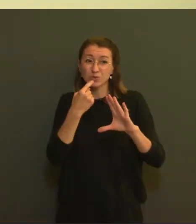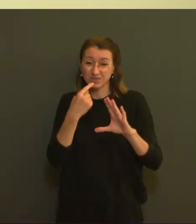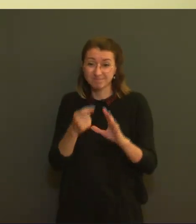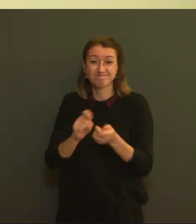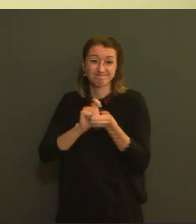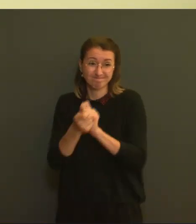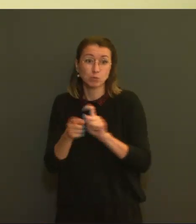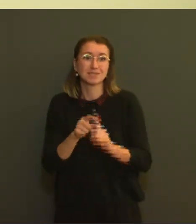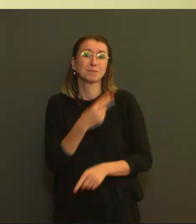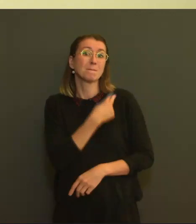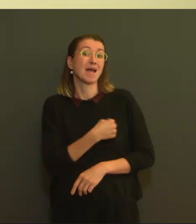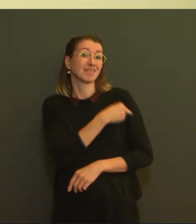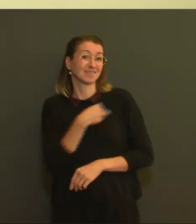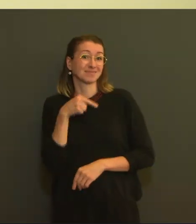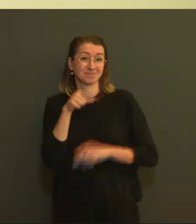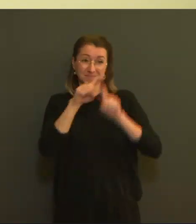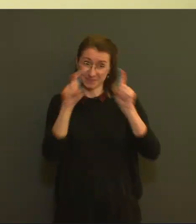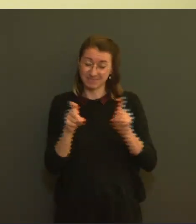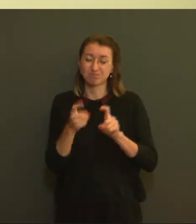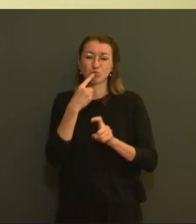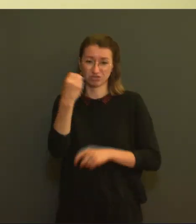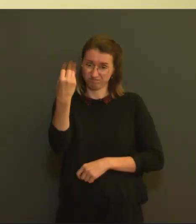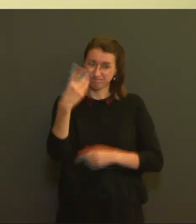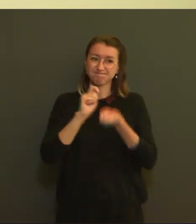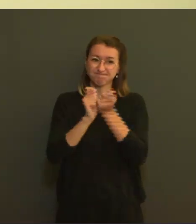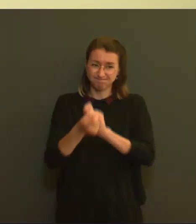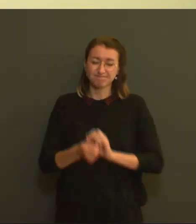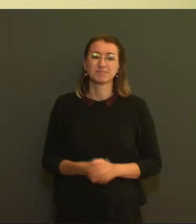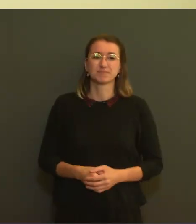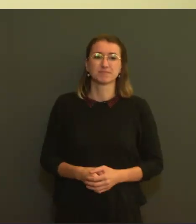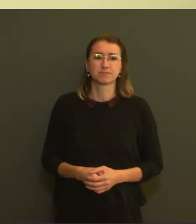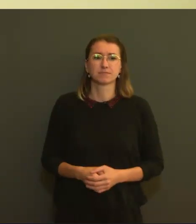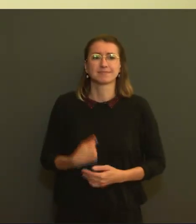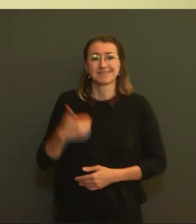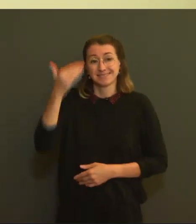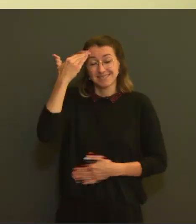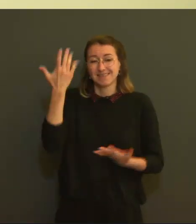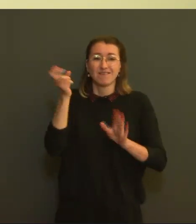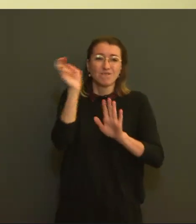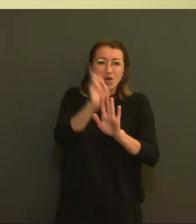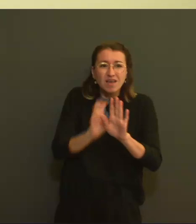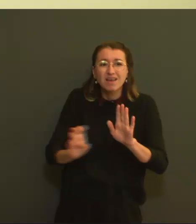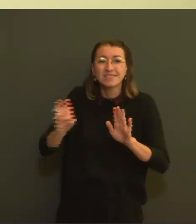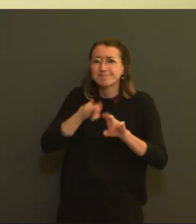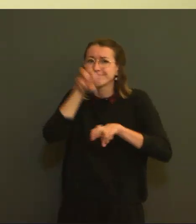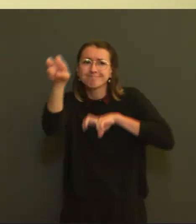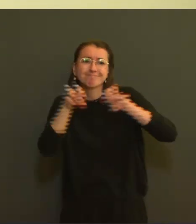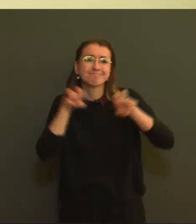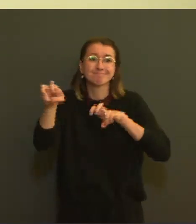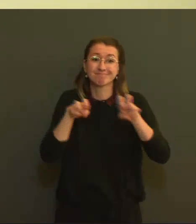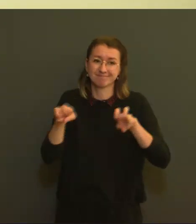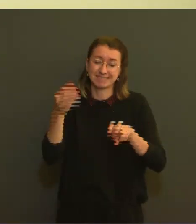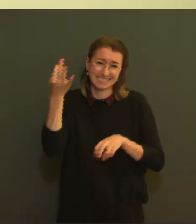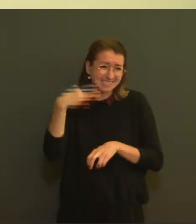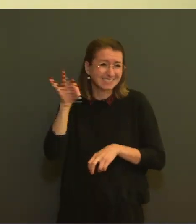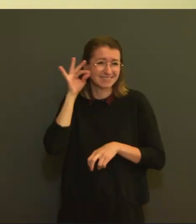Alors les voyages présente toujours un risque et comme vous avez pu le constater, la situation en Europe peut changer rapidement.